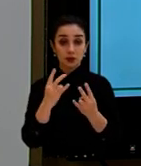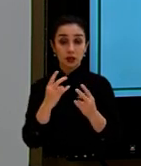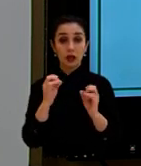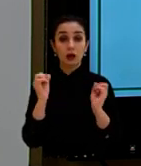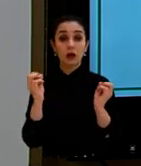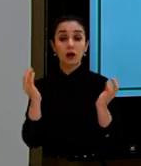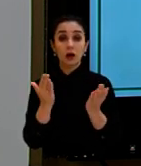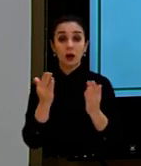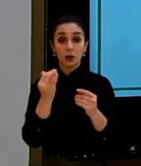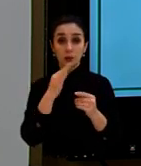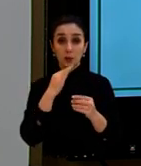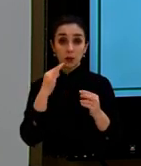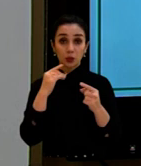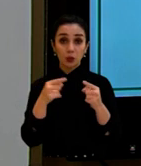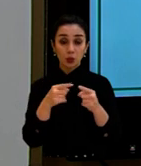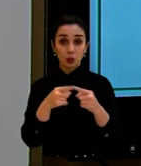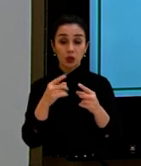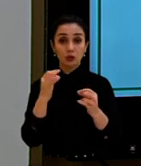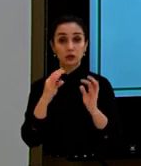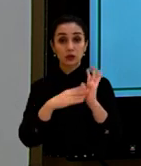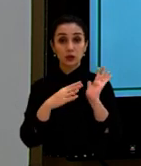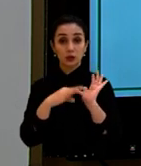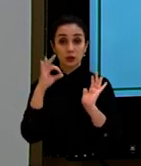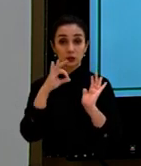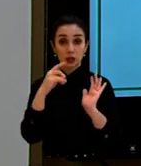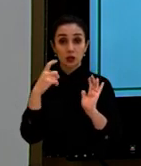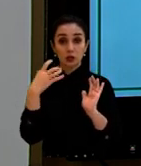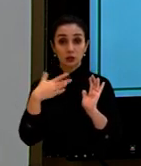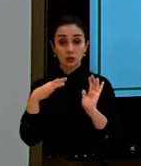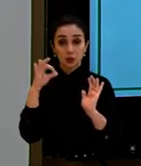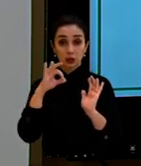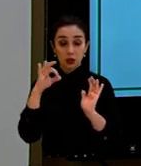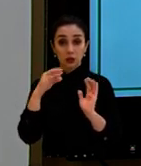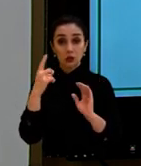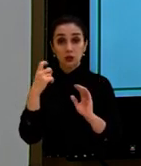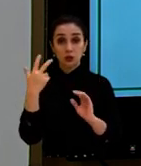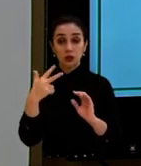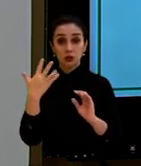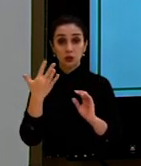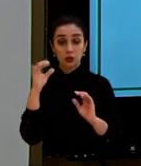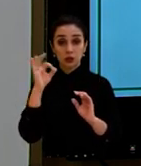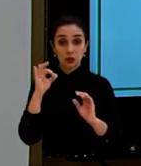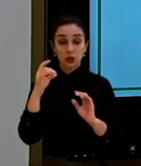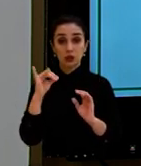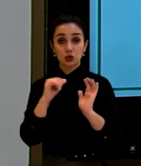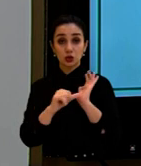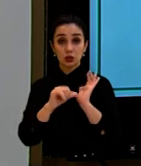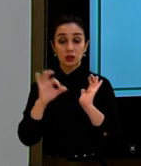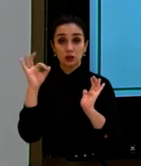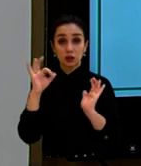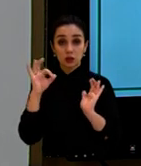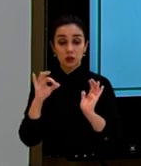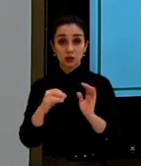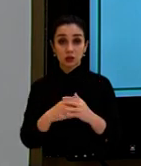определить, какой многоугольный. 90 градусов, 150 градусов, 135 градусов и 60